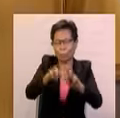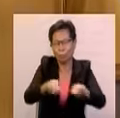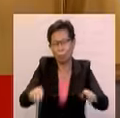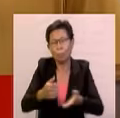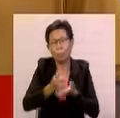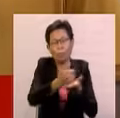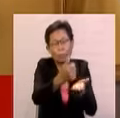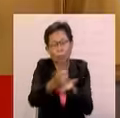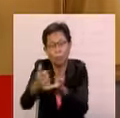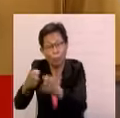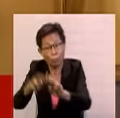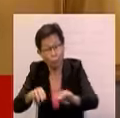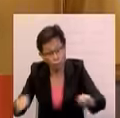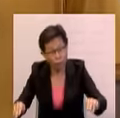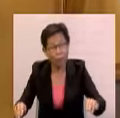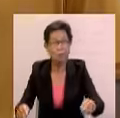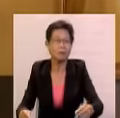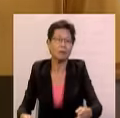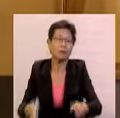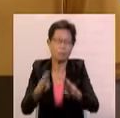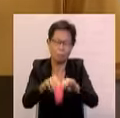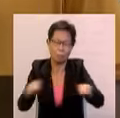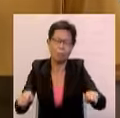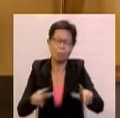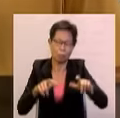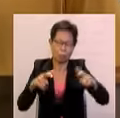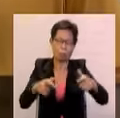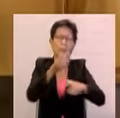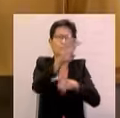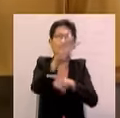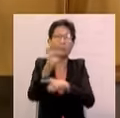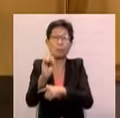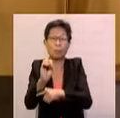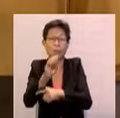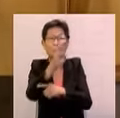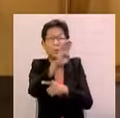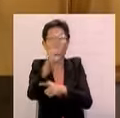murid-murid yang ada yang mungkin golongan B40 ke bawah ni